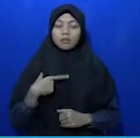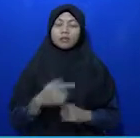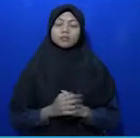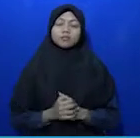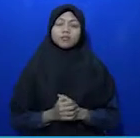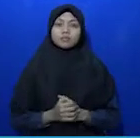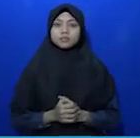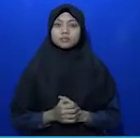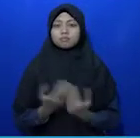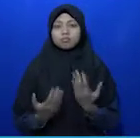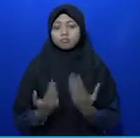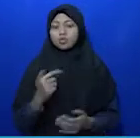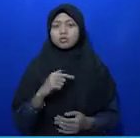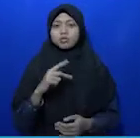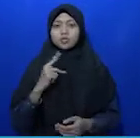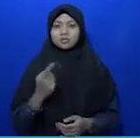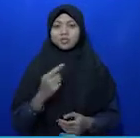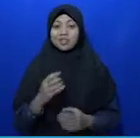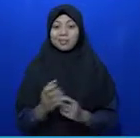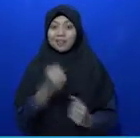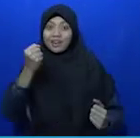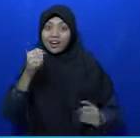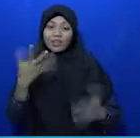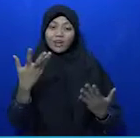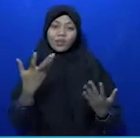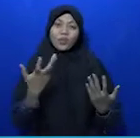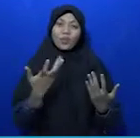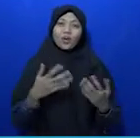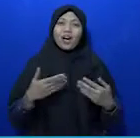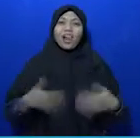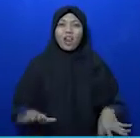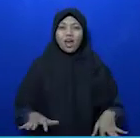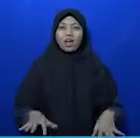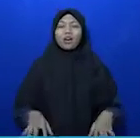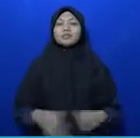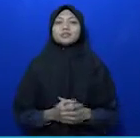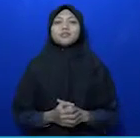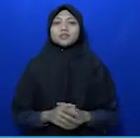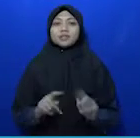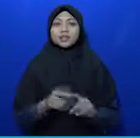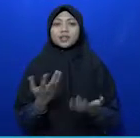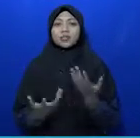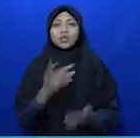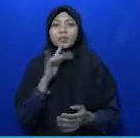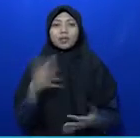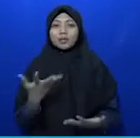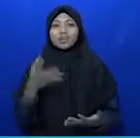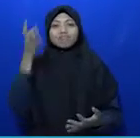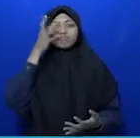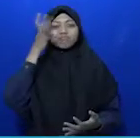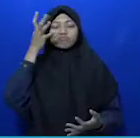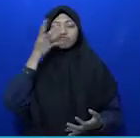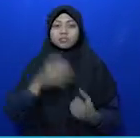mungkin kita bisa menang atau kita bisa kalah, mungkin kita nggak tahu kemungkinannya, ada yang optimis menang, ada